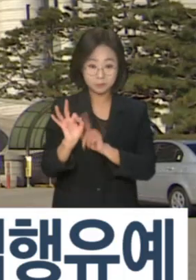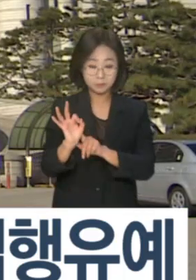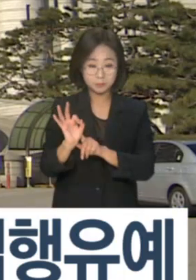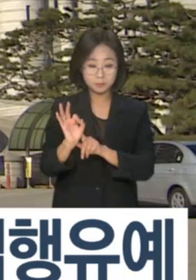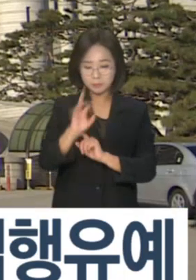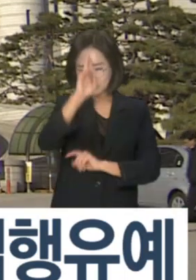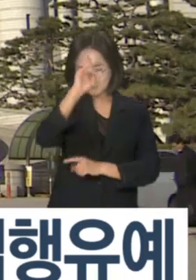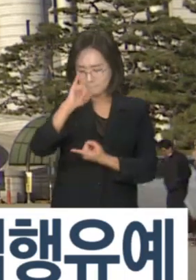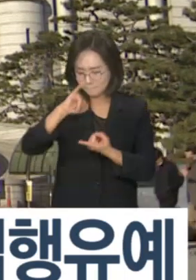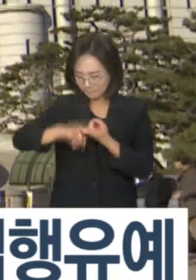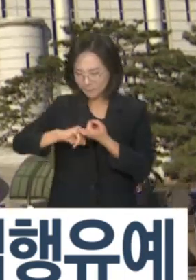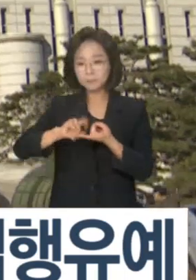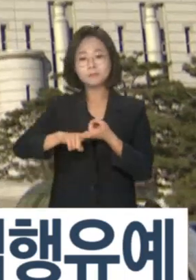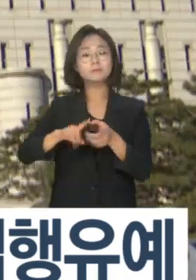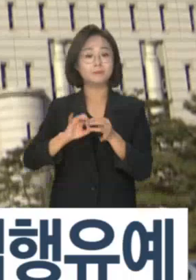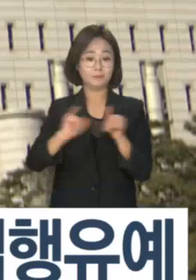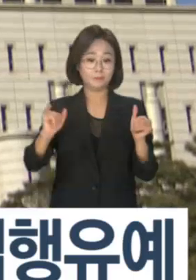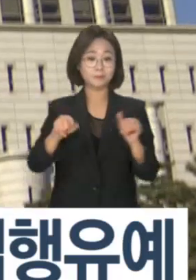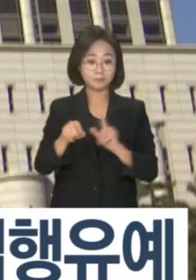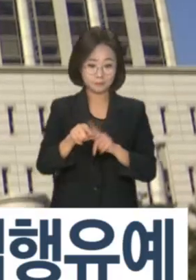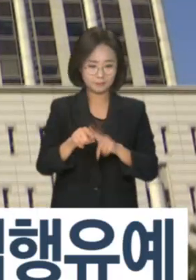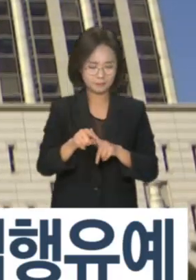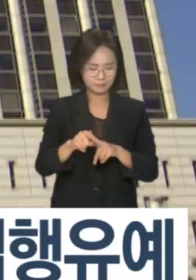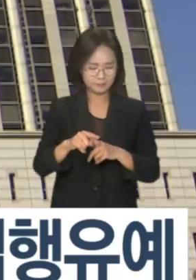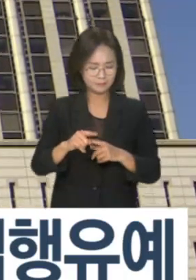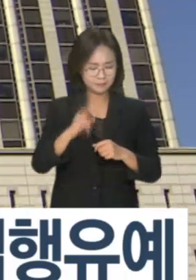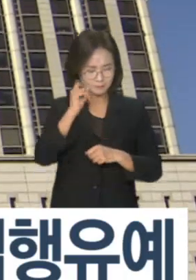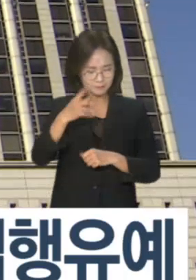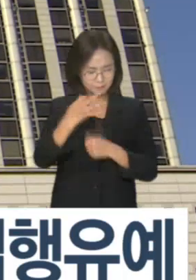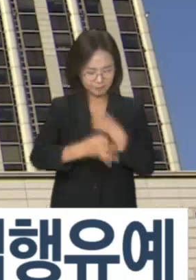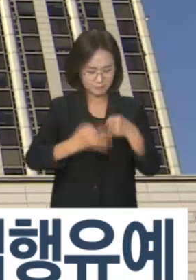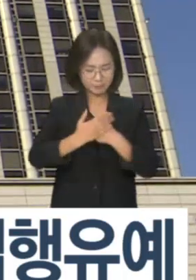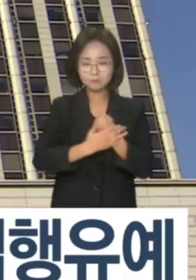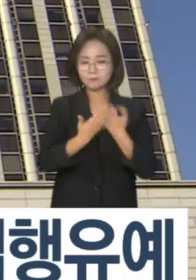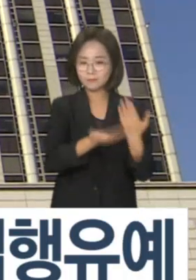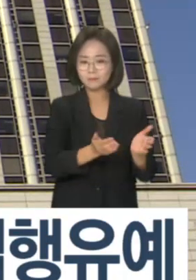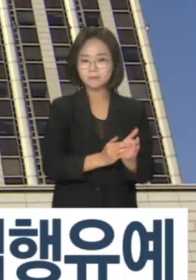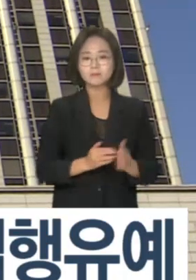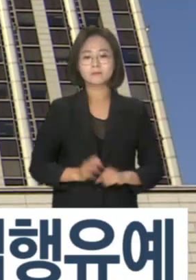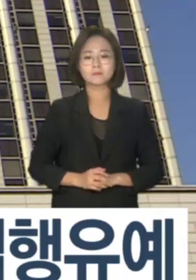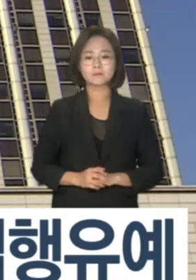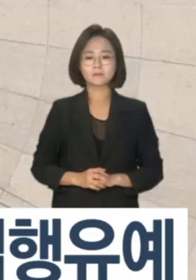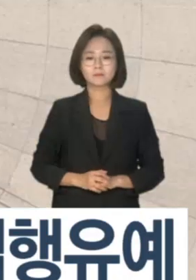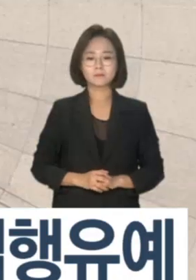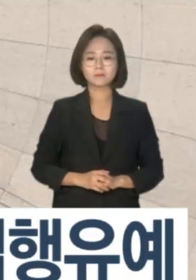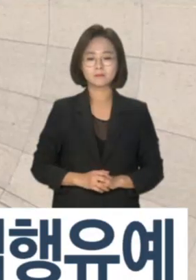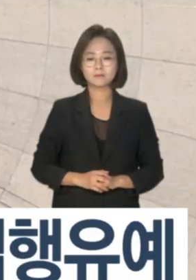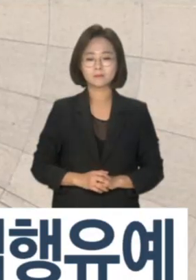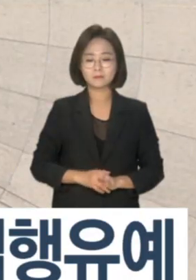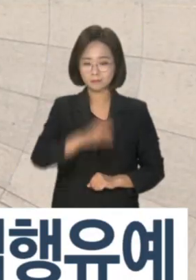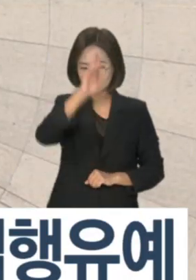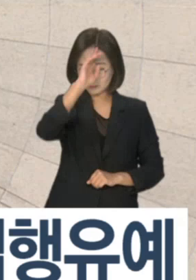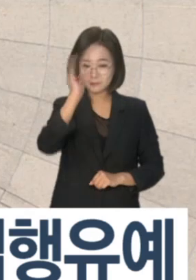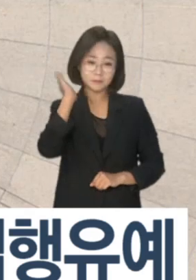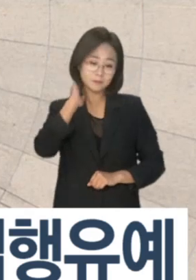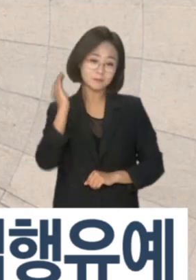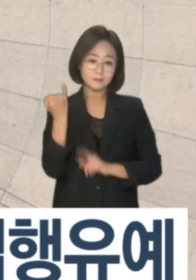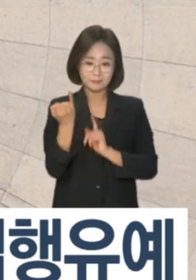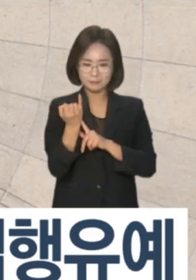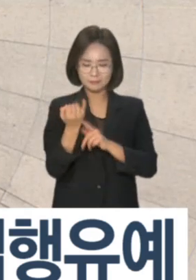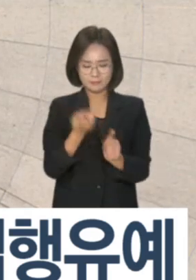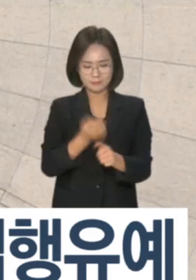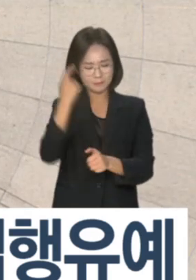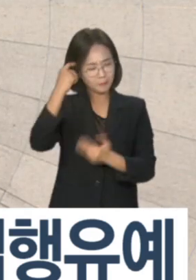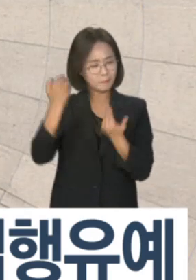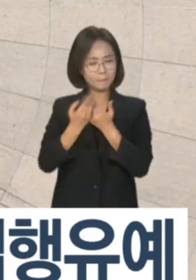같이 징역 10개월에 집행유에 2년을 선고했습니다 탄기국 간부들은 박근혜 전 대통령의 탄핵